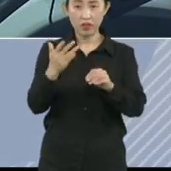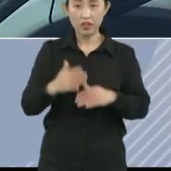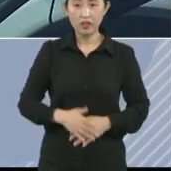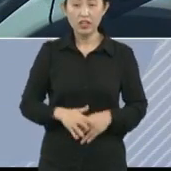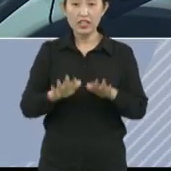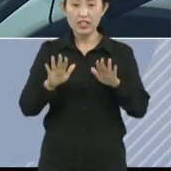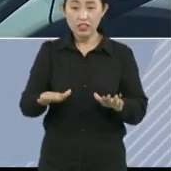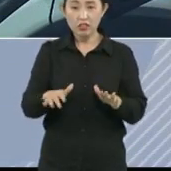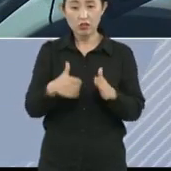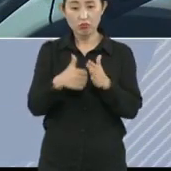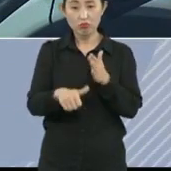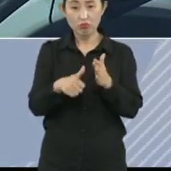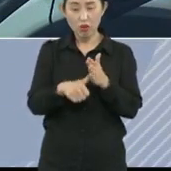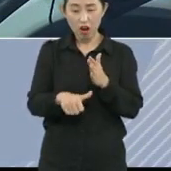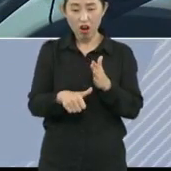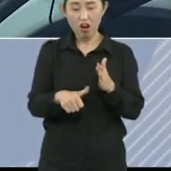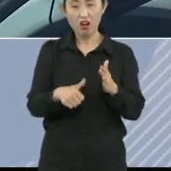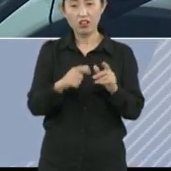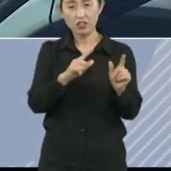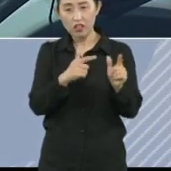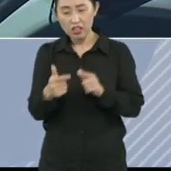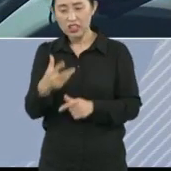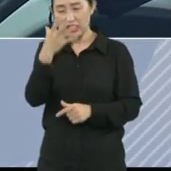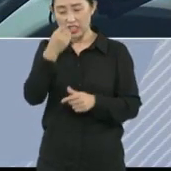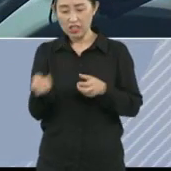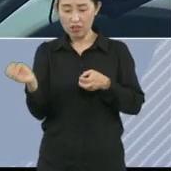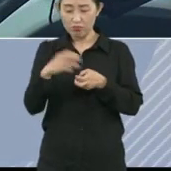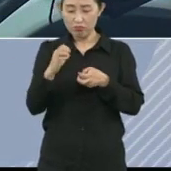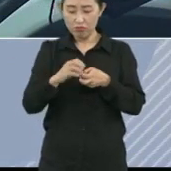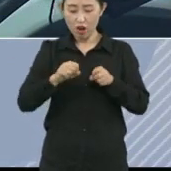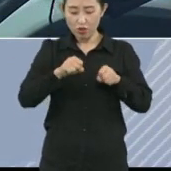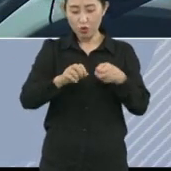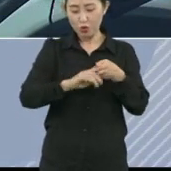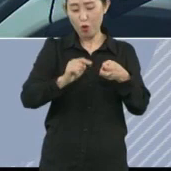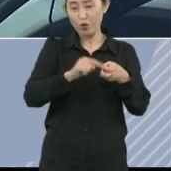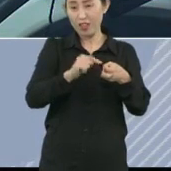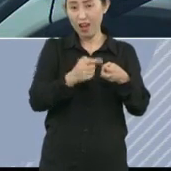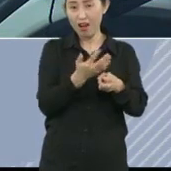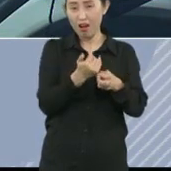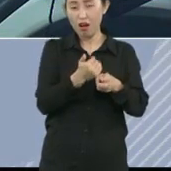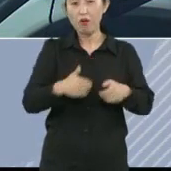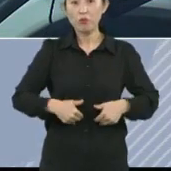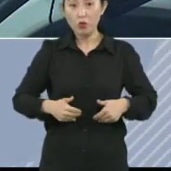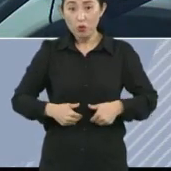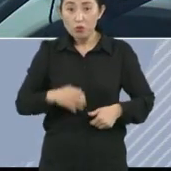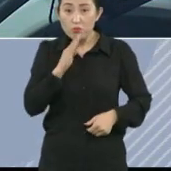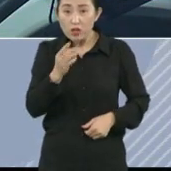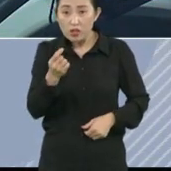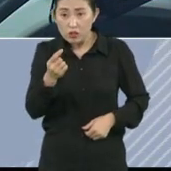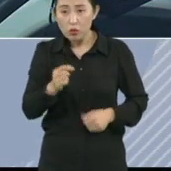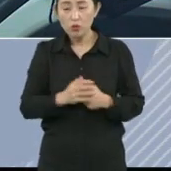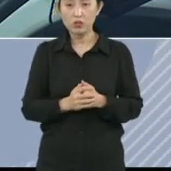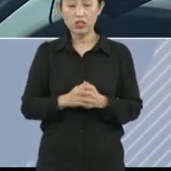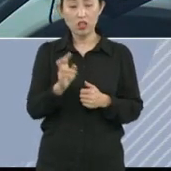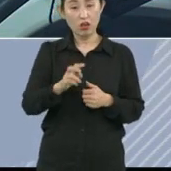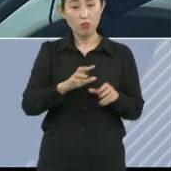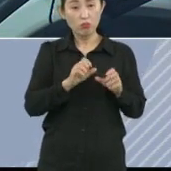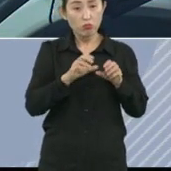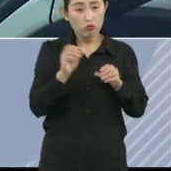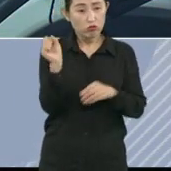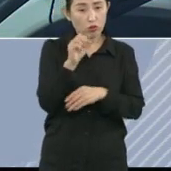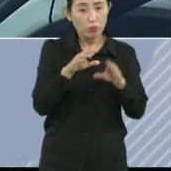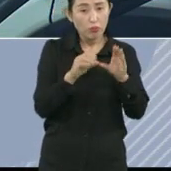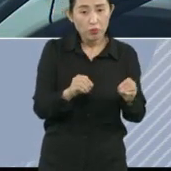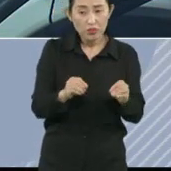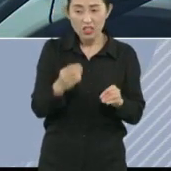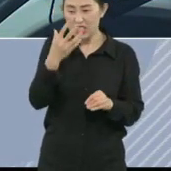생활 폐기물을 수거하는 이 청소 차량에도 이 요소수가 필요한 것으로 알고 있는데 이 자칫하다가 쓰레기 대란 오는 거 아니냐 또